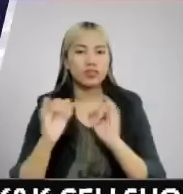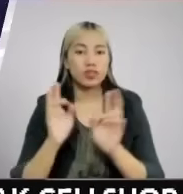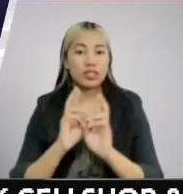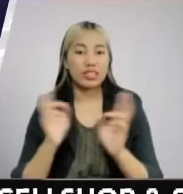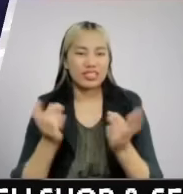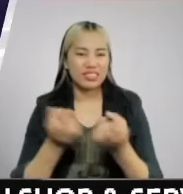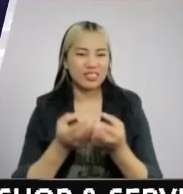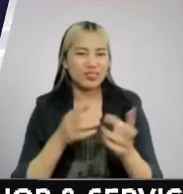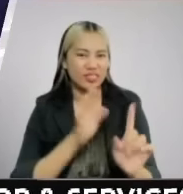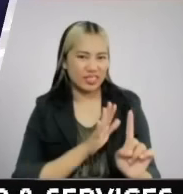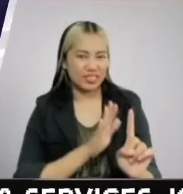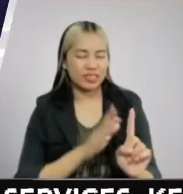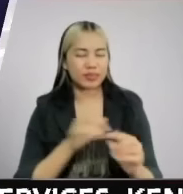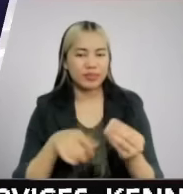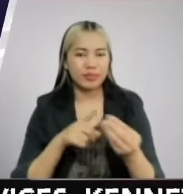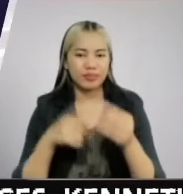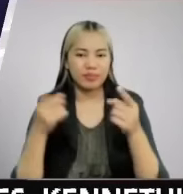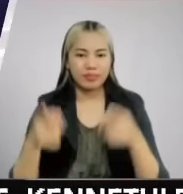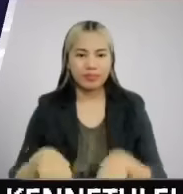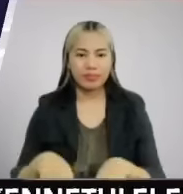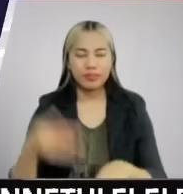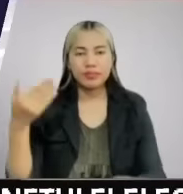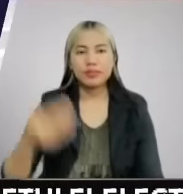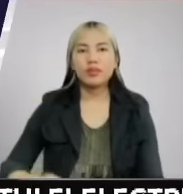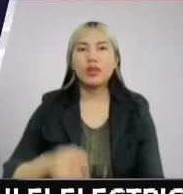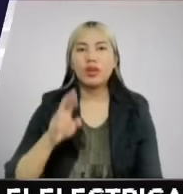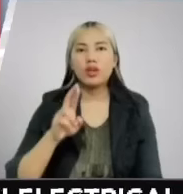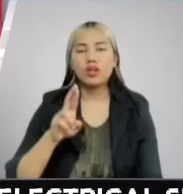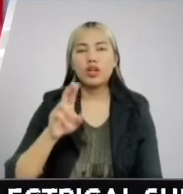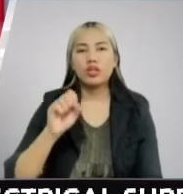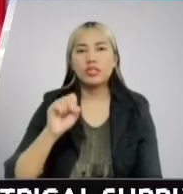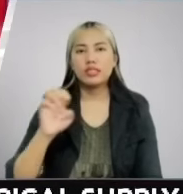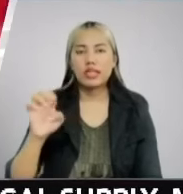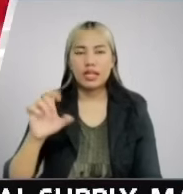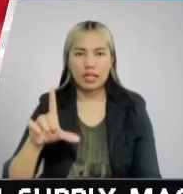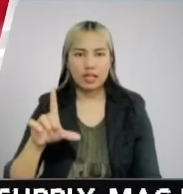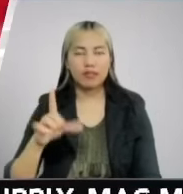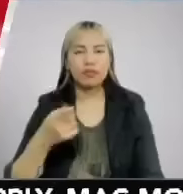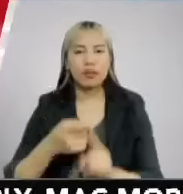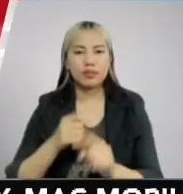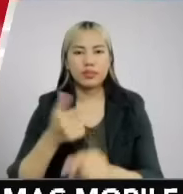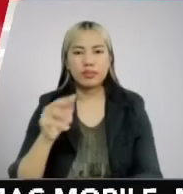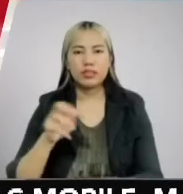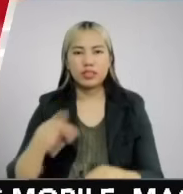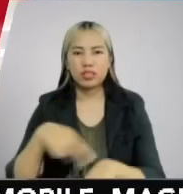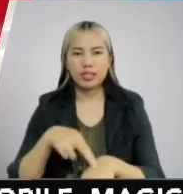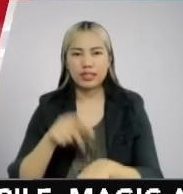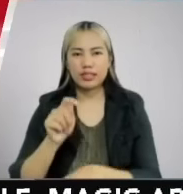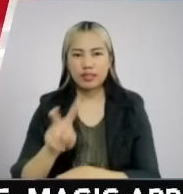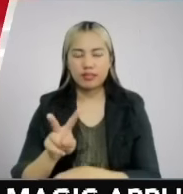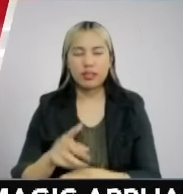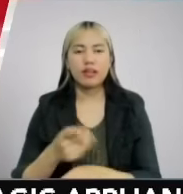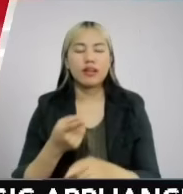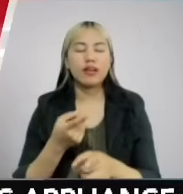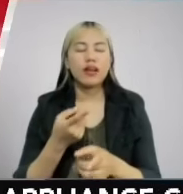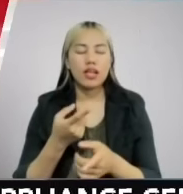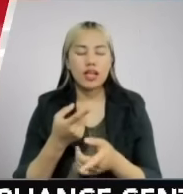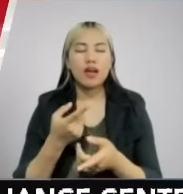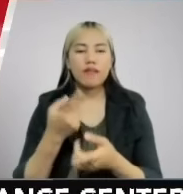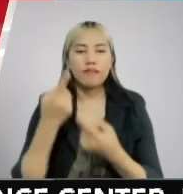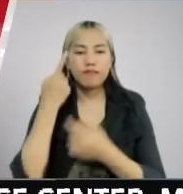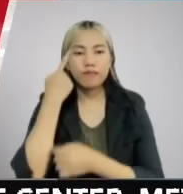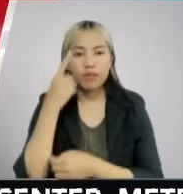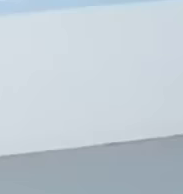insidente Russell sorio ng GMA Regional TV nagbabalita para sa GMA integrated